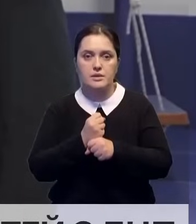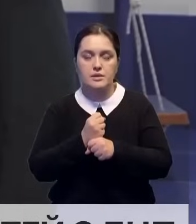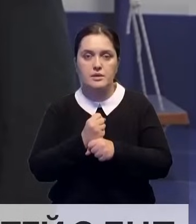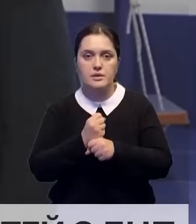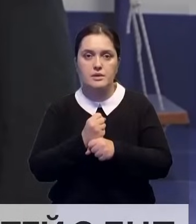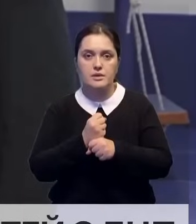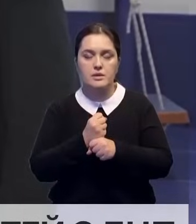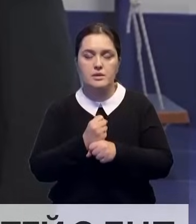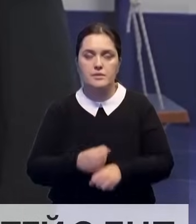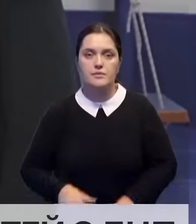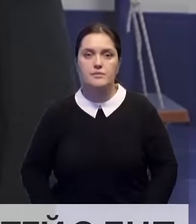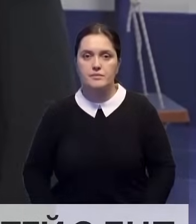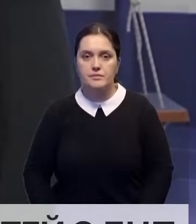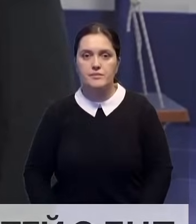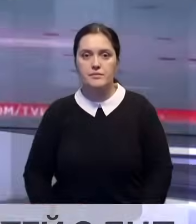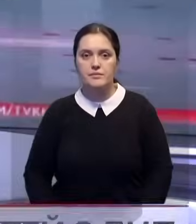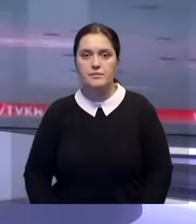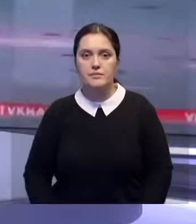разрабатывать такие устройства.